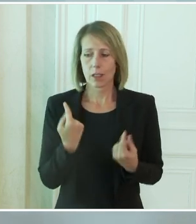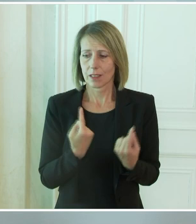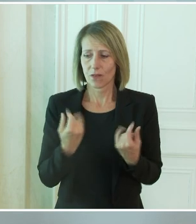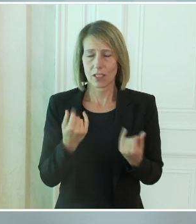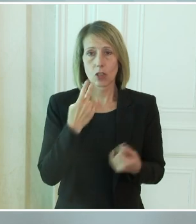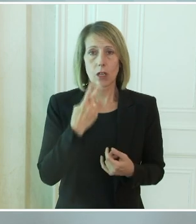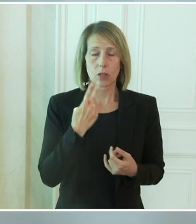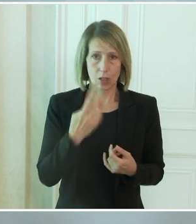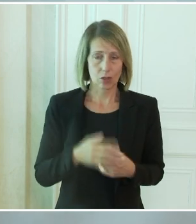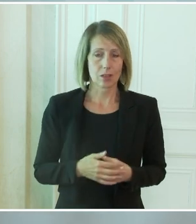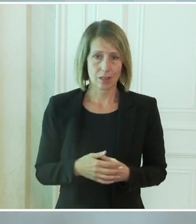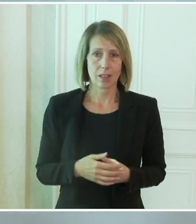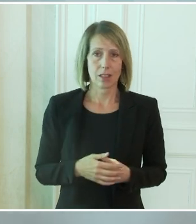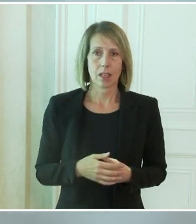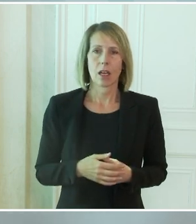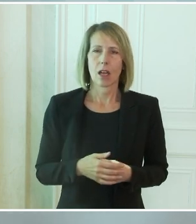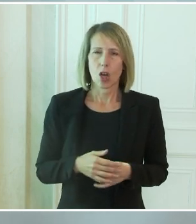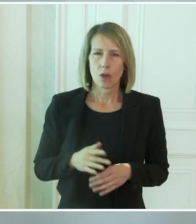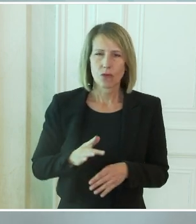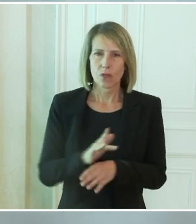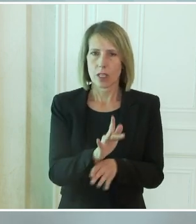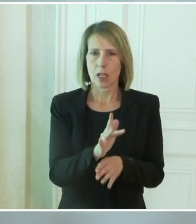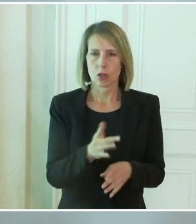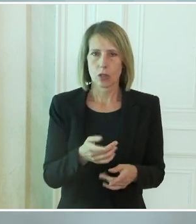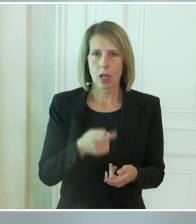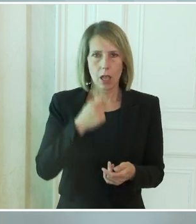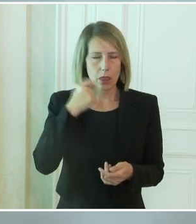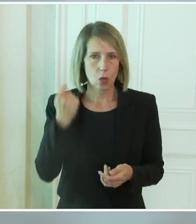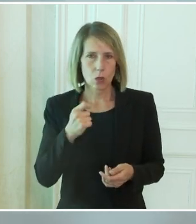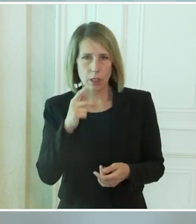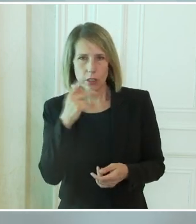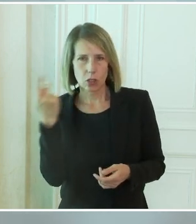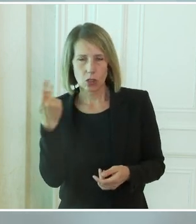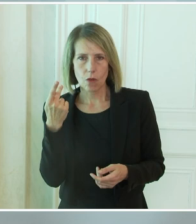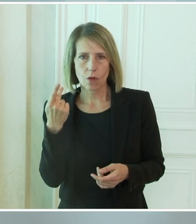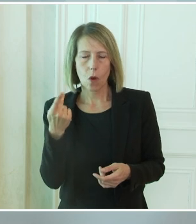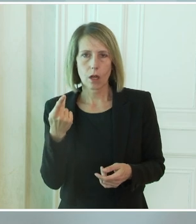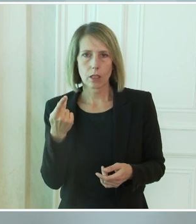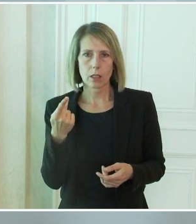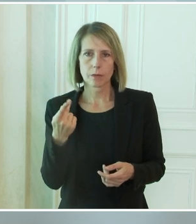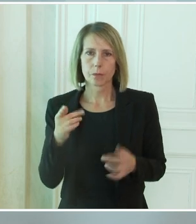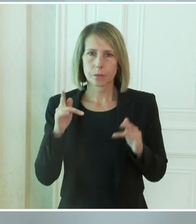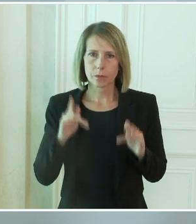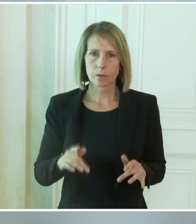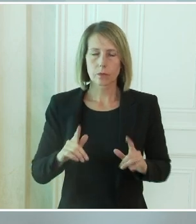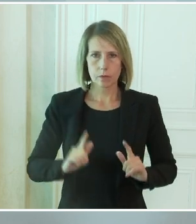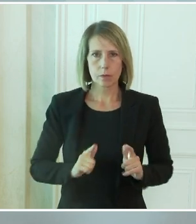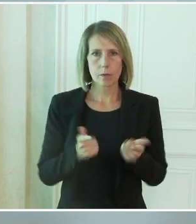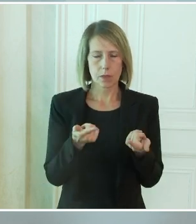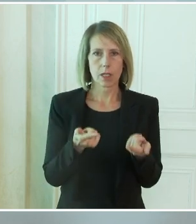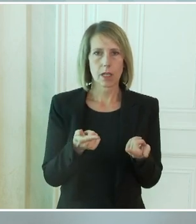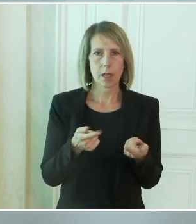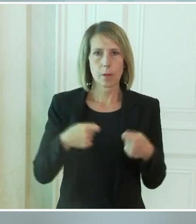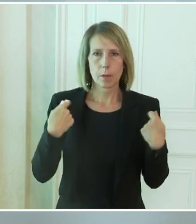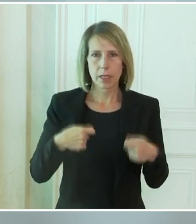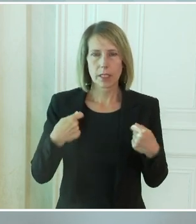befindet, welchen Widerstand das ukrainische Volk und der Präsident Zelensky